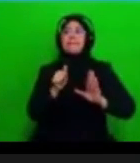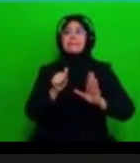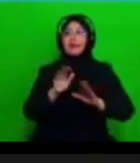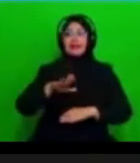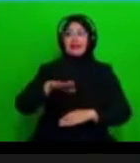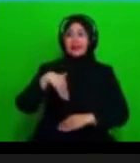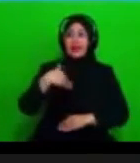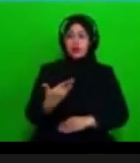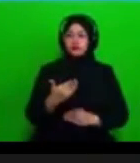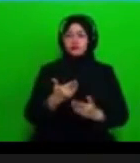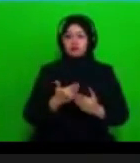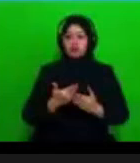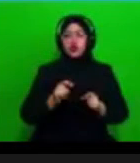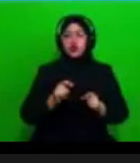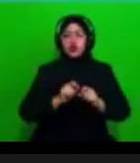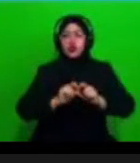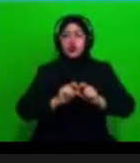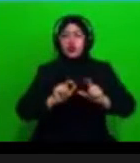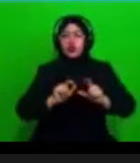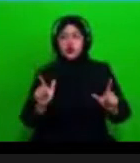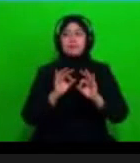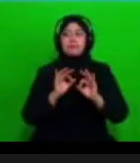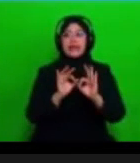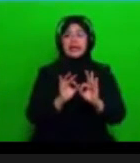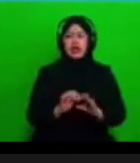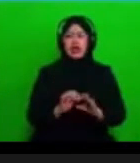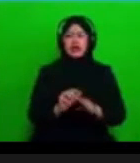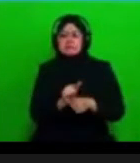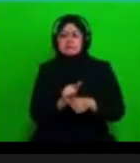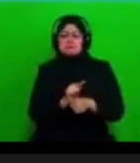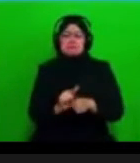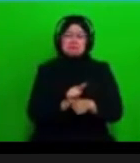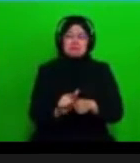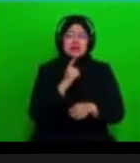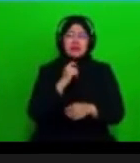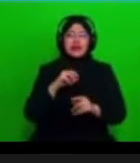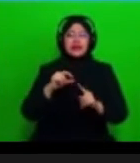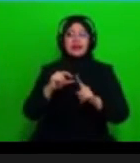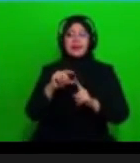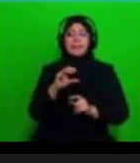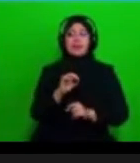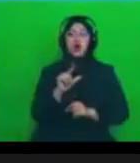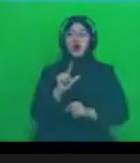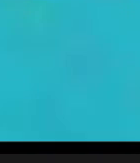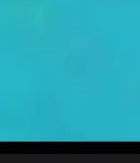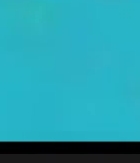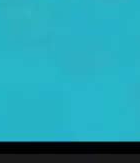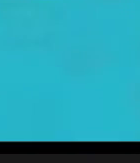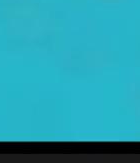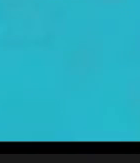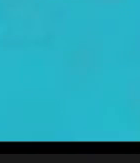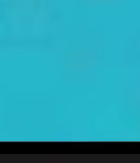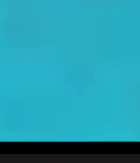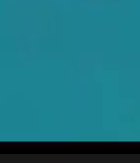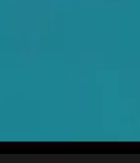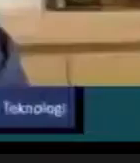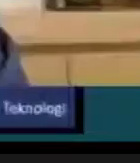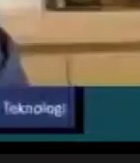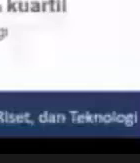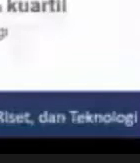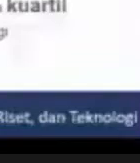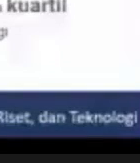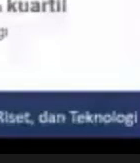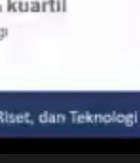bagi lulusan politeknik atau pendidikan vokasi ya. Ini politeknik itu satu dari pendidikan tinggi vokasi, ada